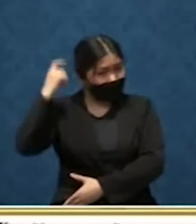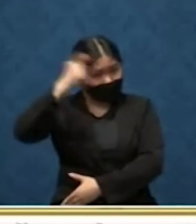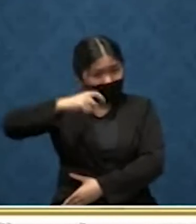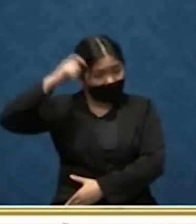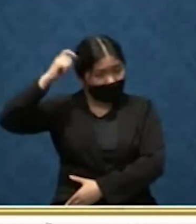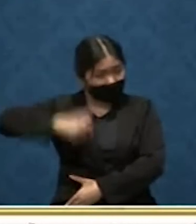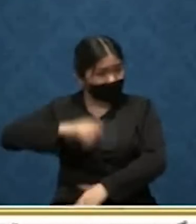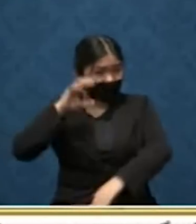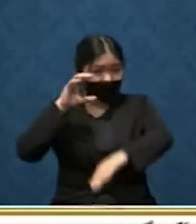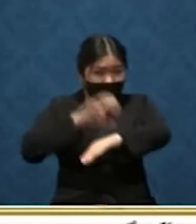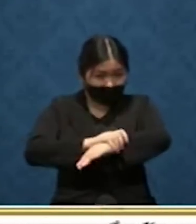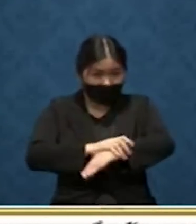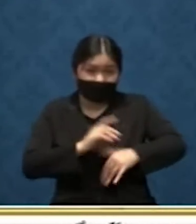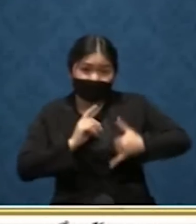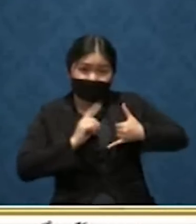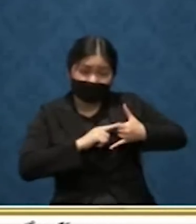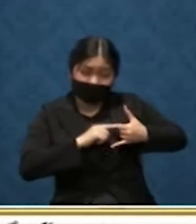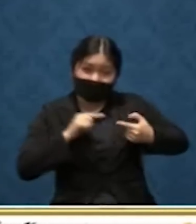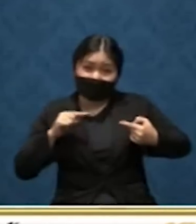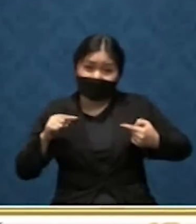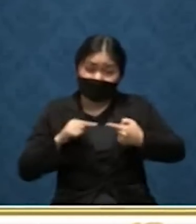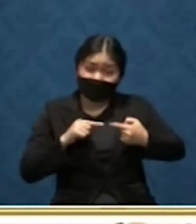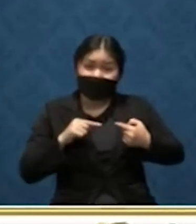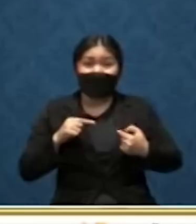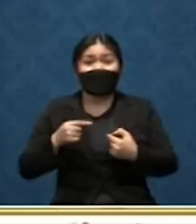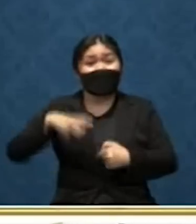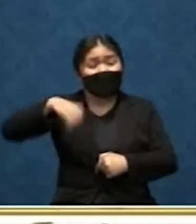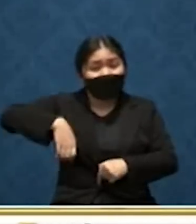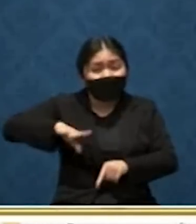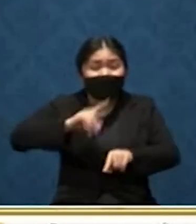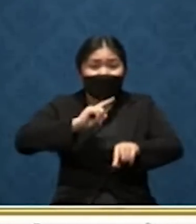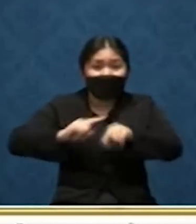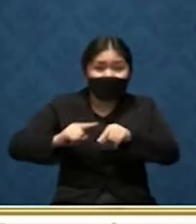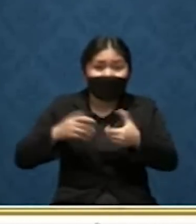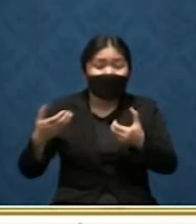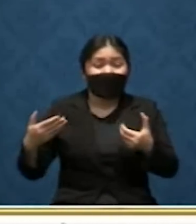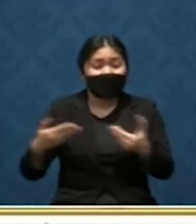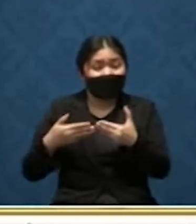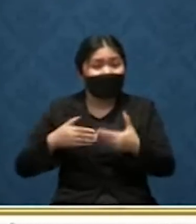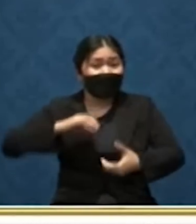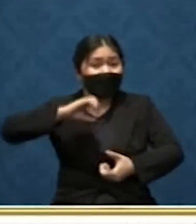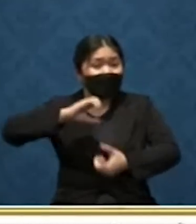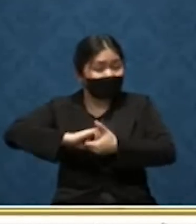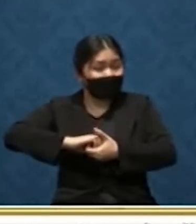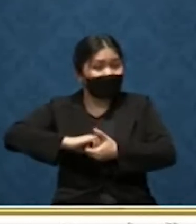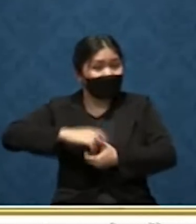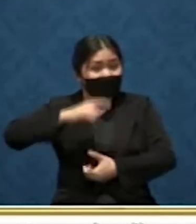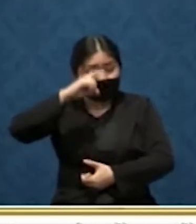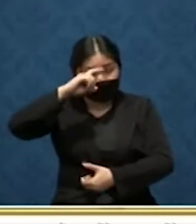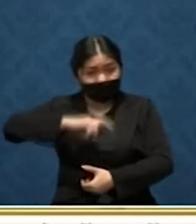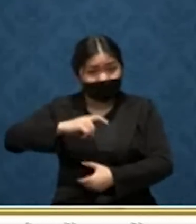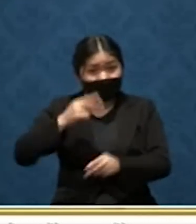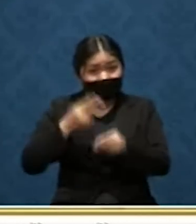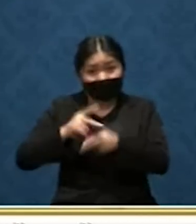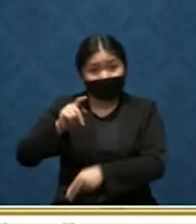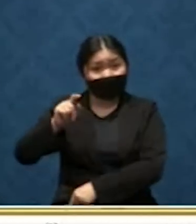ถูกจับนั้นมีความสมพันธางธุรกิจมาอย่างยาวนานกัชายชาวไยคนหนึ่งชื่นายอออ่